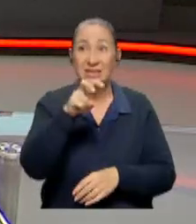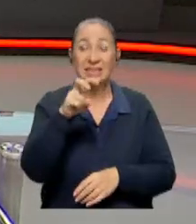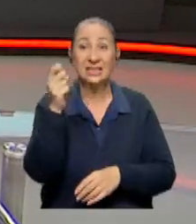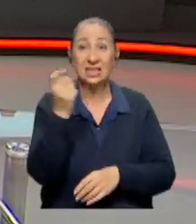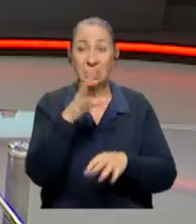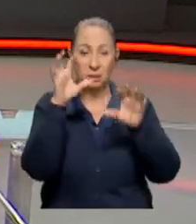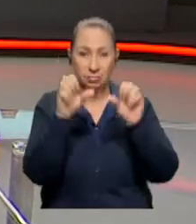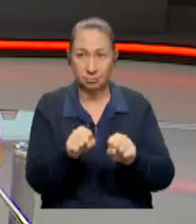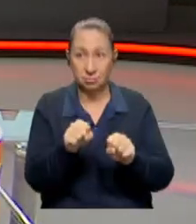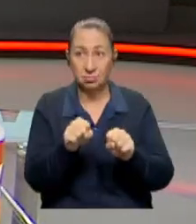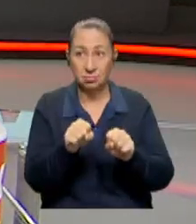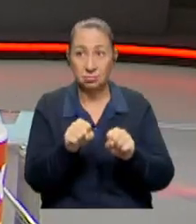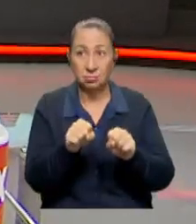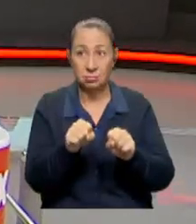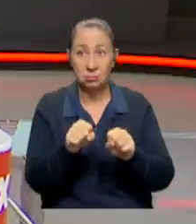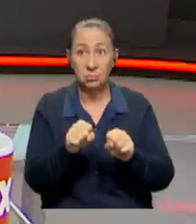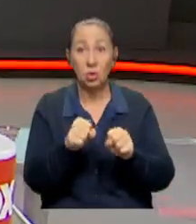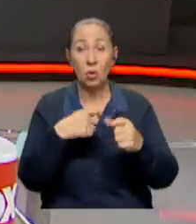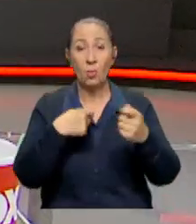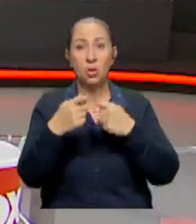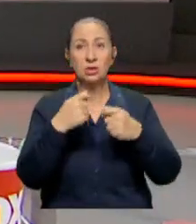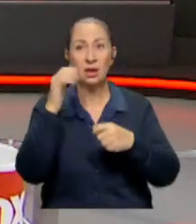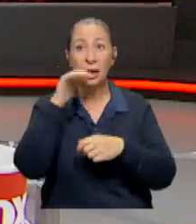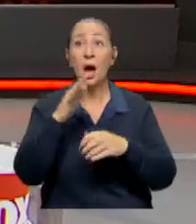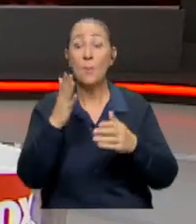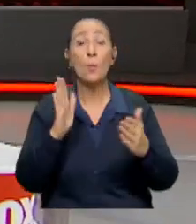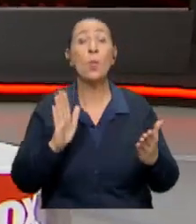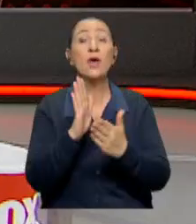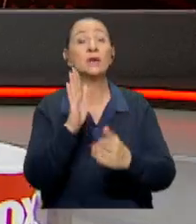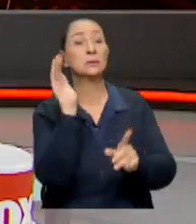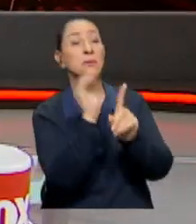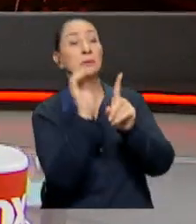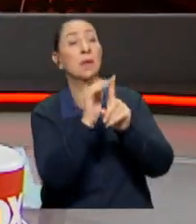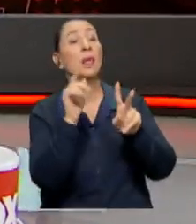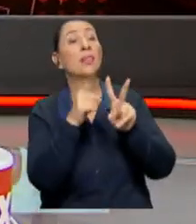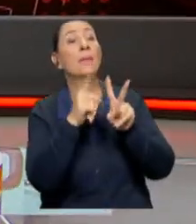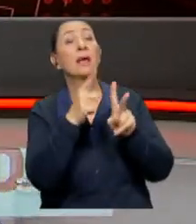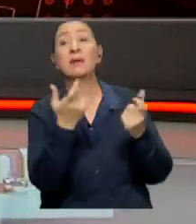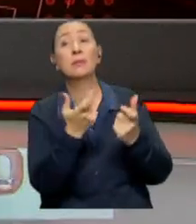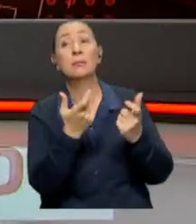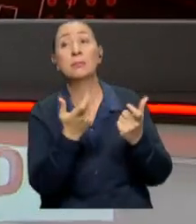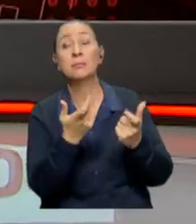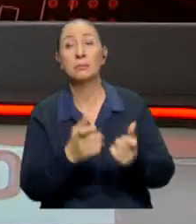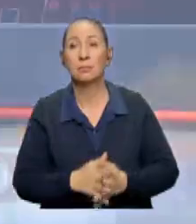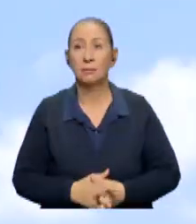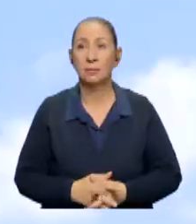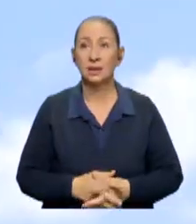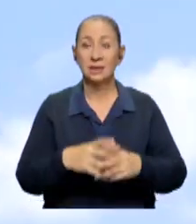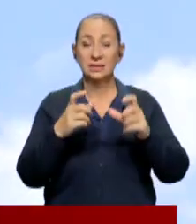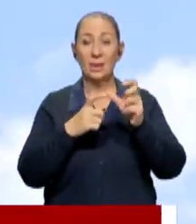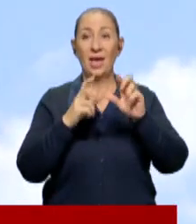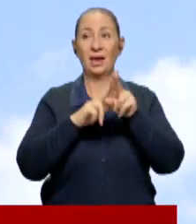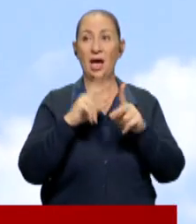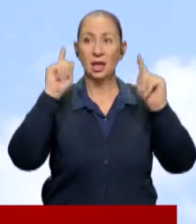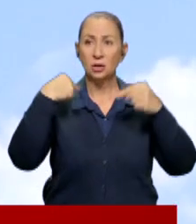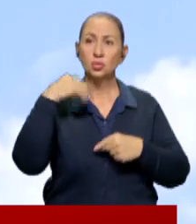8 gözaltı var borsa vurgununda. Fakat muhalefet Nebati'yi soruyor. SPK